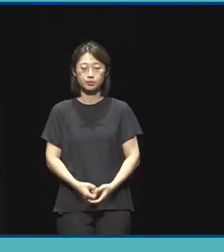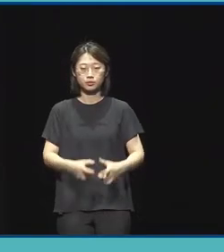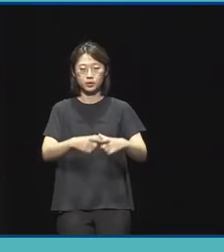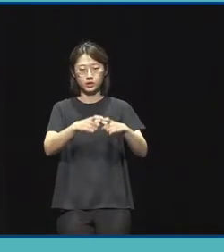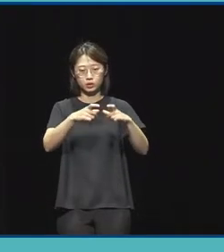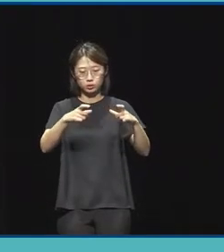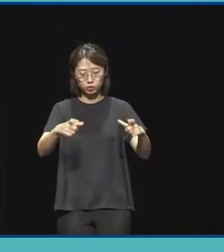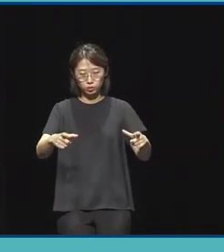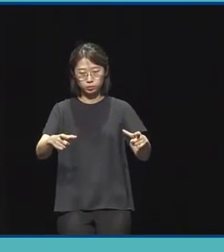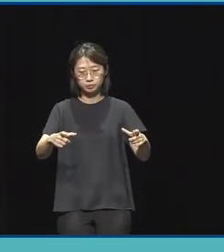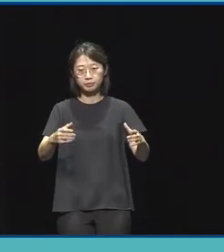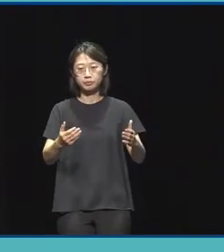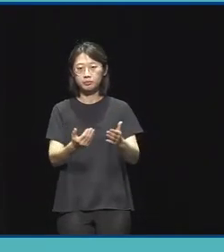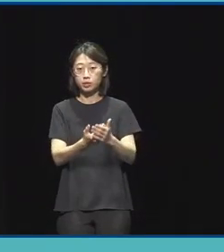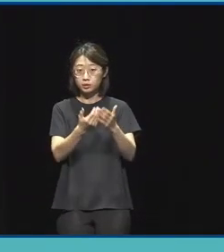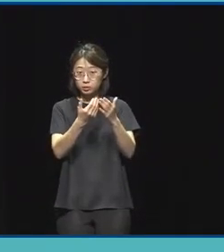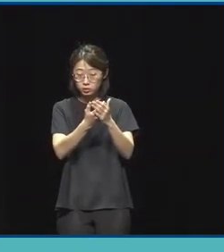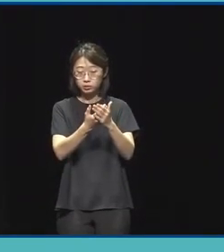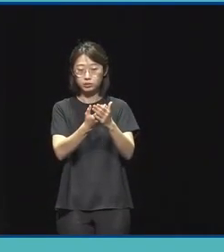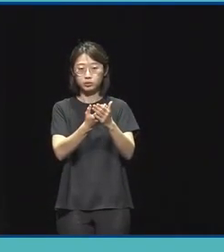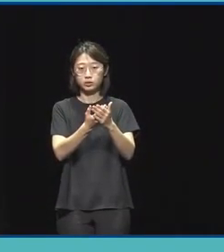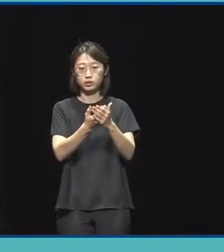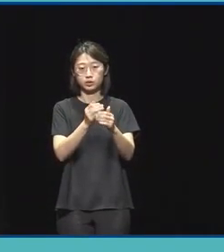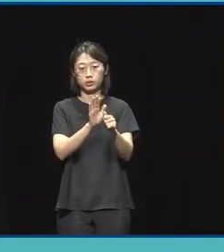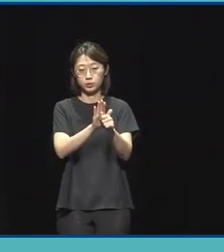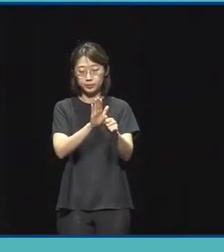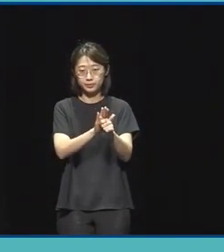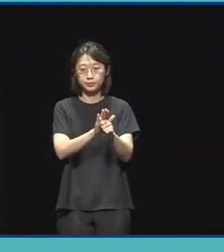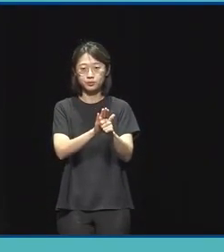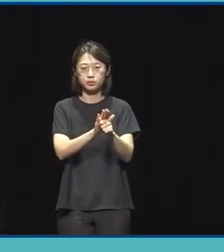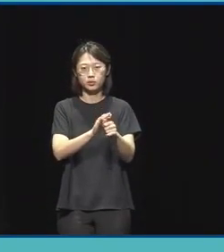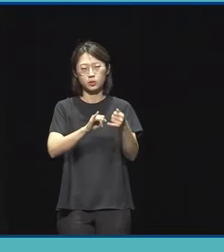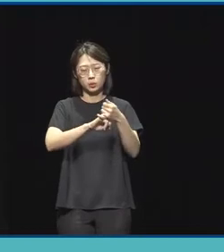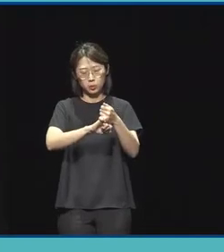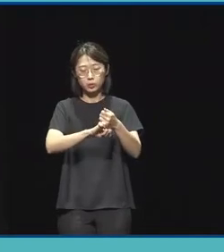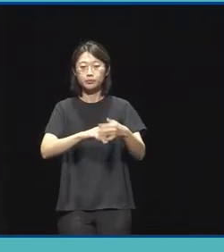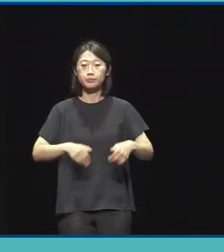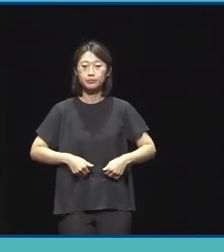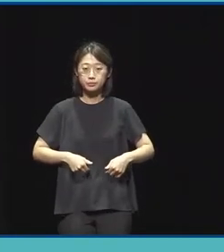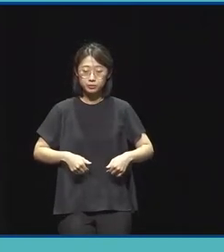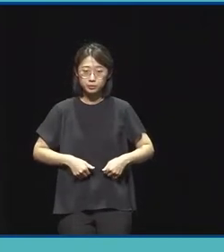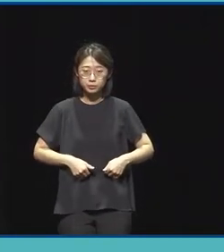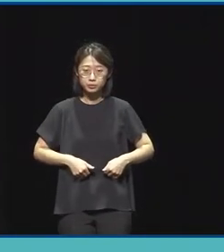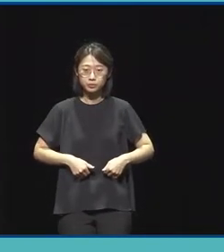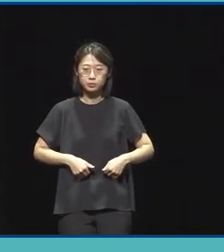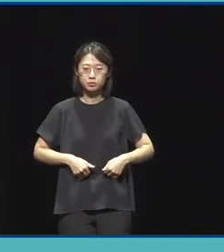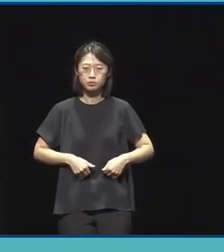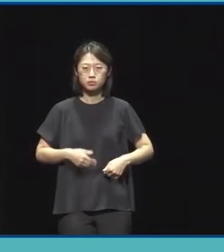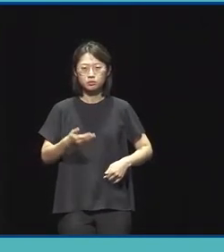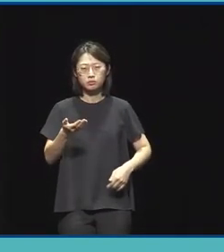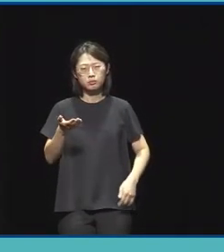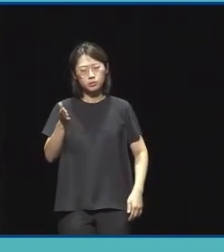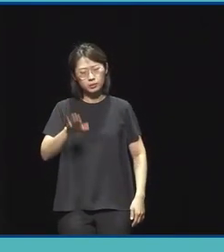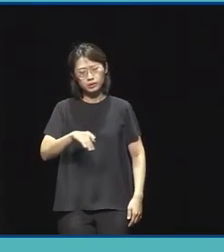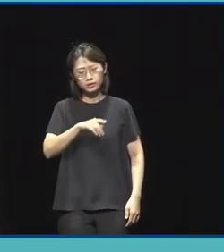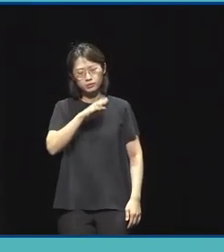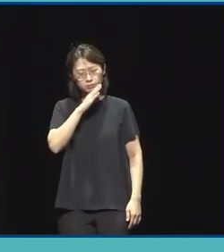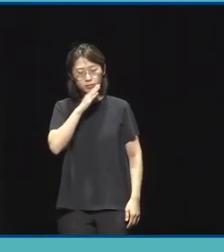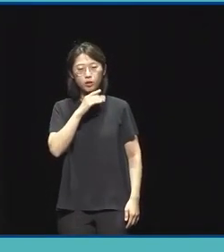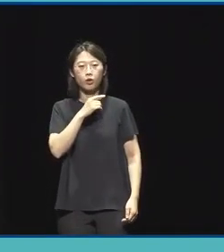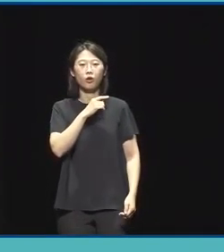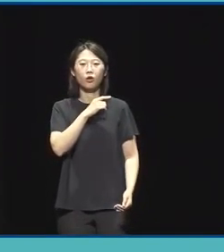지역 균형 지원 학대 적용입니다 꼭 필요하지만 또 매우 어려운 가재이기도